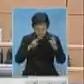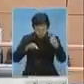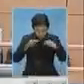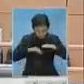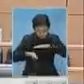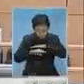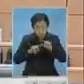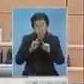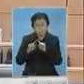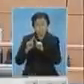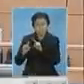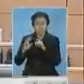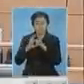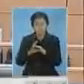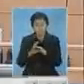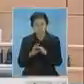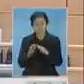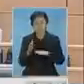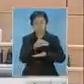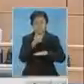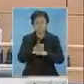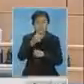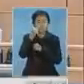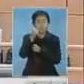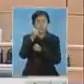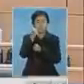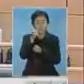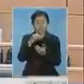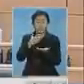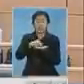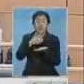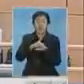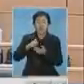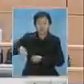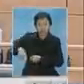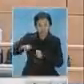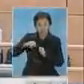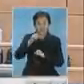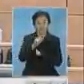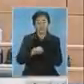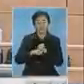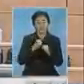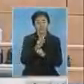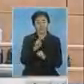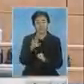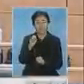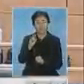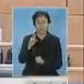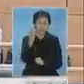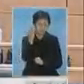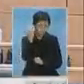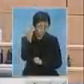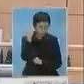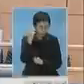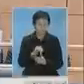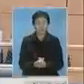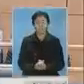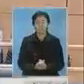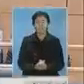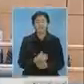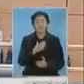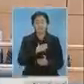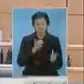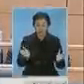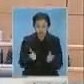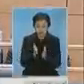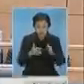จริงกรณีเหตุการณ์ชุมนุมทางการเมืองนี่หมายถึงสงกรานต์เลือดปี 52นะครับเพื่อให้เกิดความปรอง